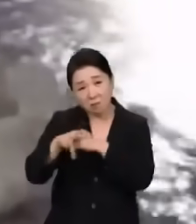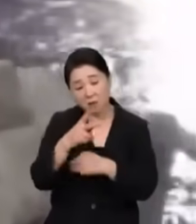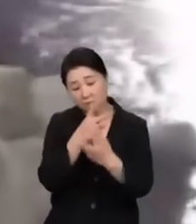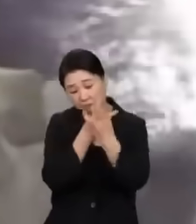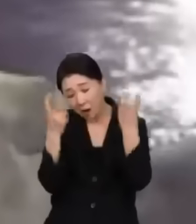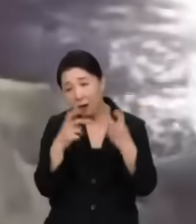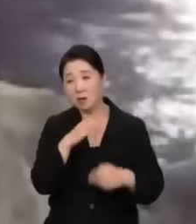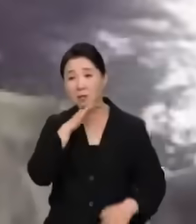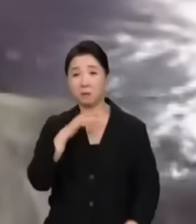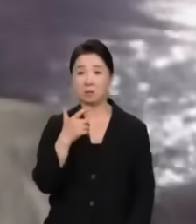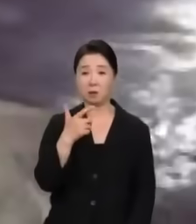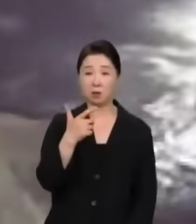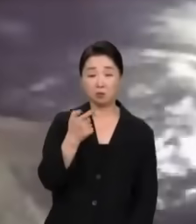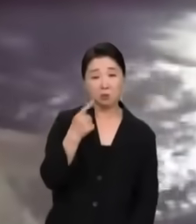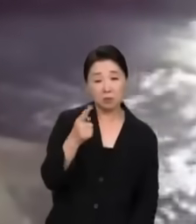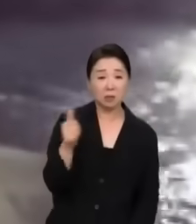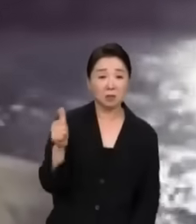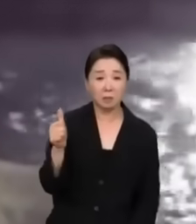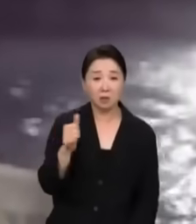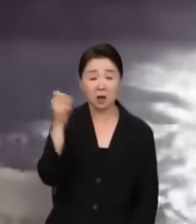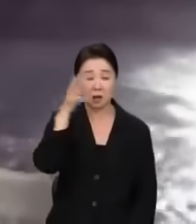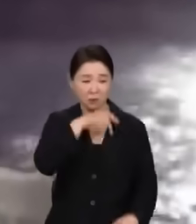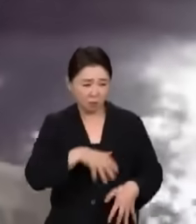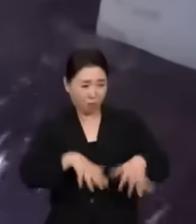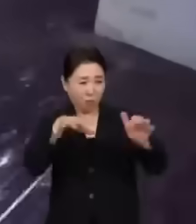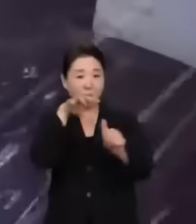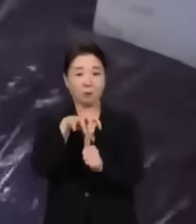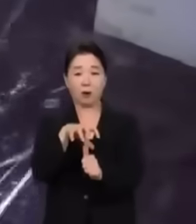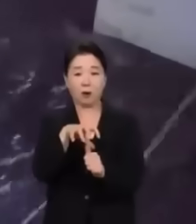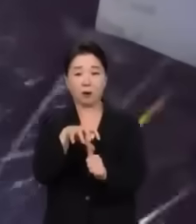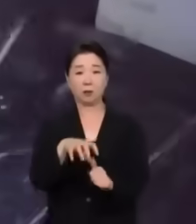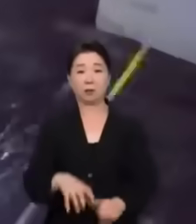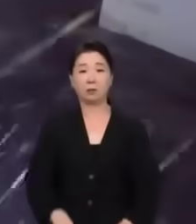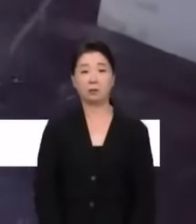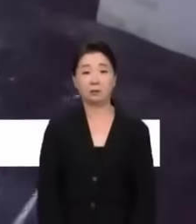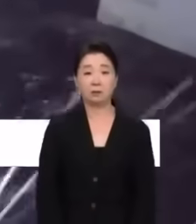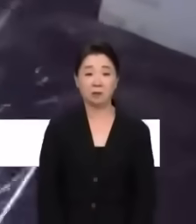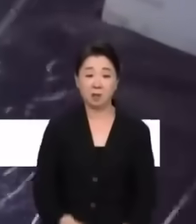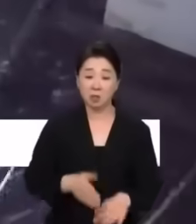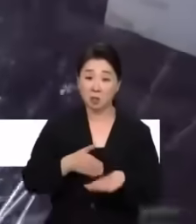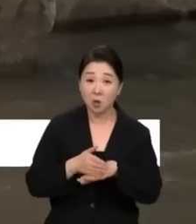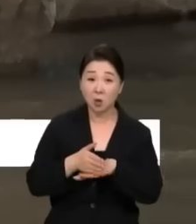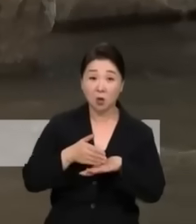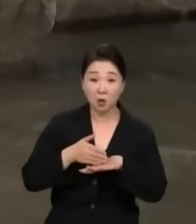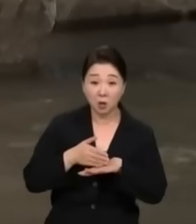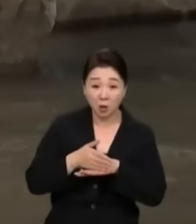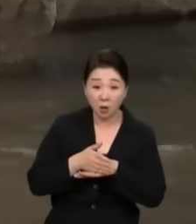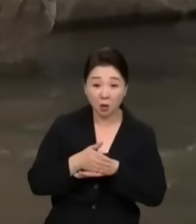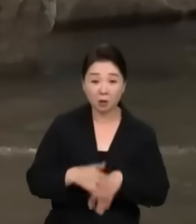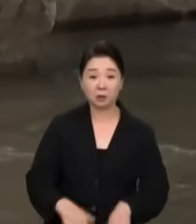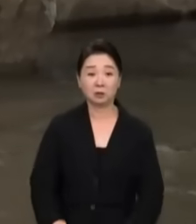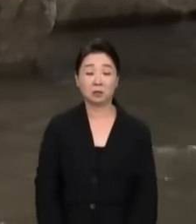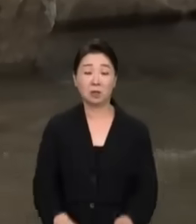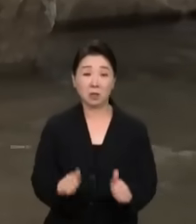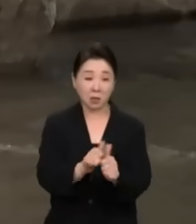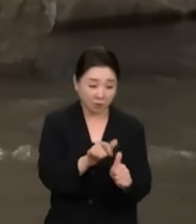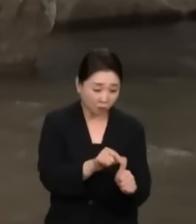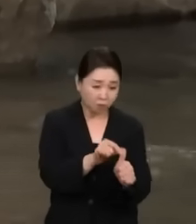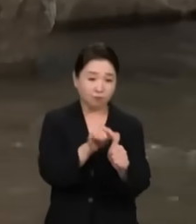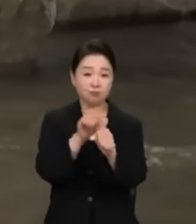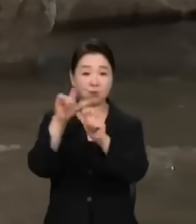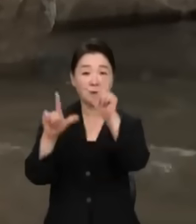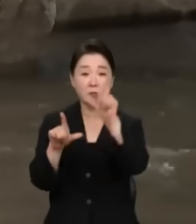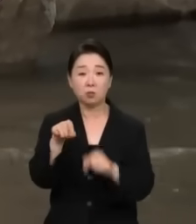61세 남성은 갑자기 불어난 물에 고립됐습니다. 천천히. 남성이 구조된